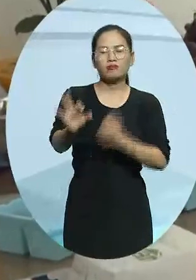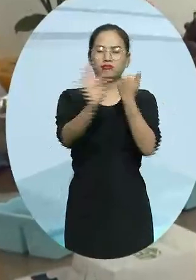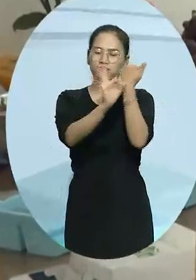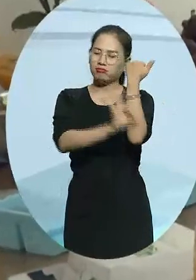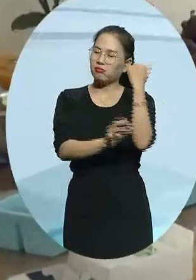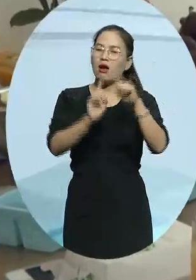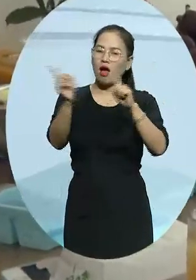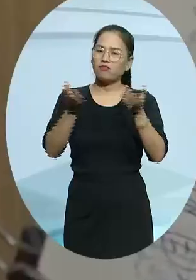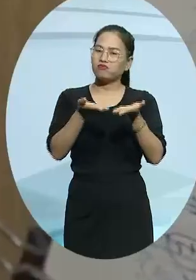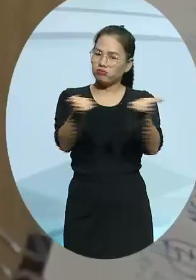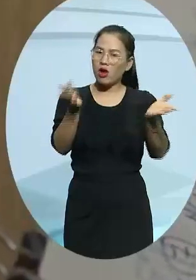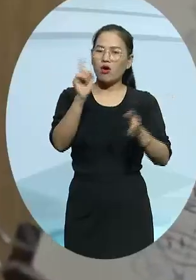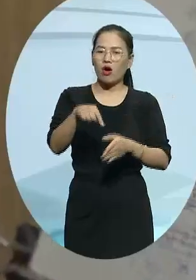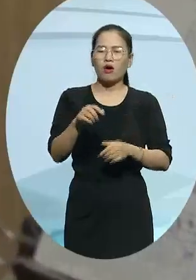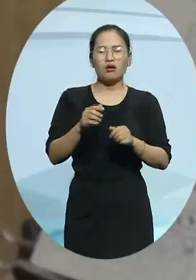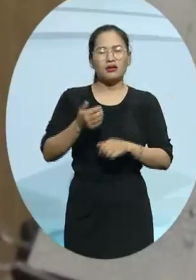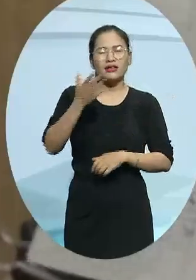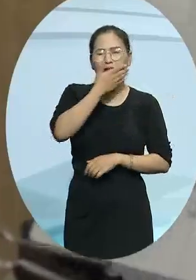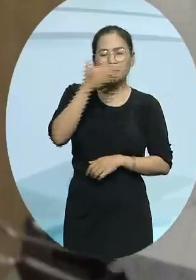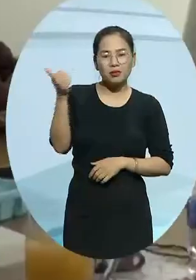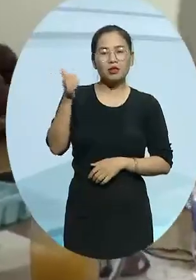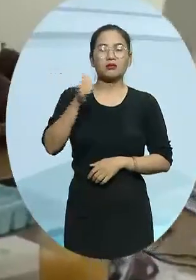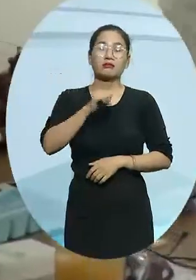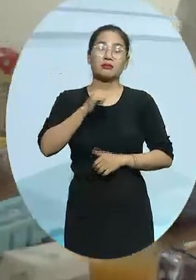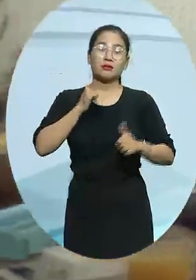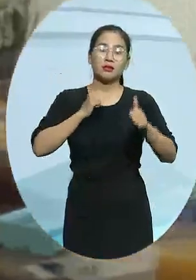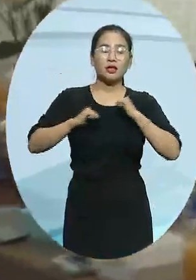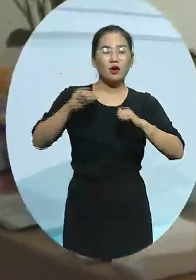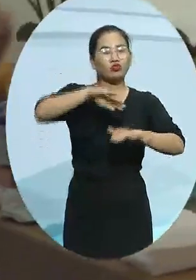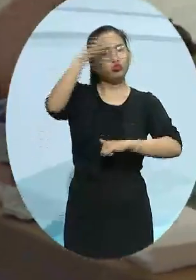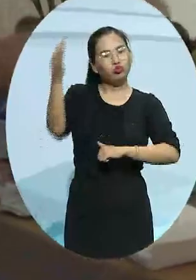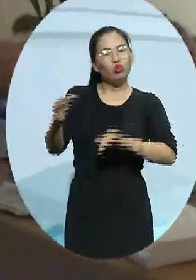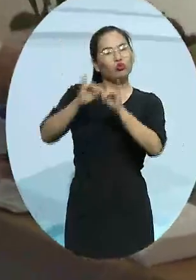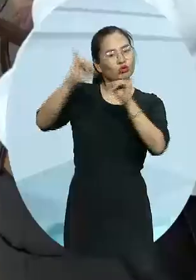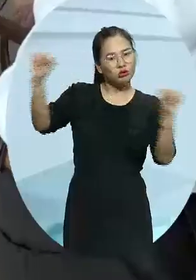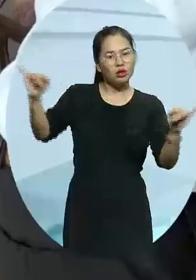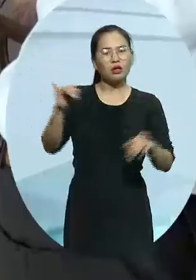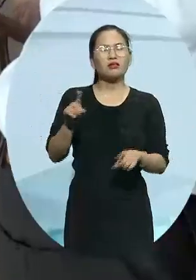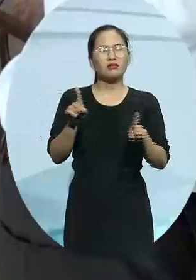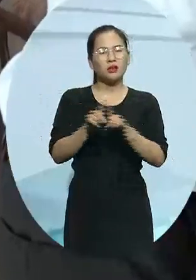cả nước, nhất là địa bàn vùng sâu vùng xa. Đây là cách lan tỏa trách nhiệm xã hội của doanh nhân